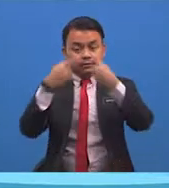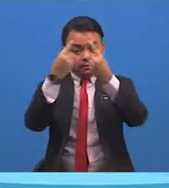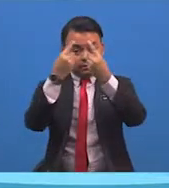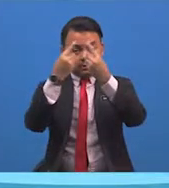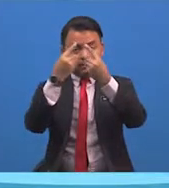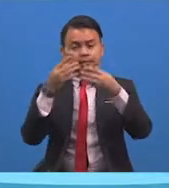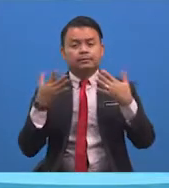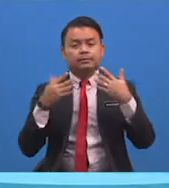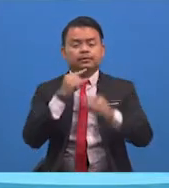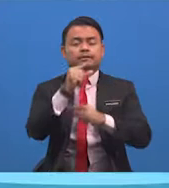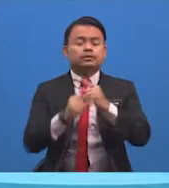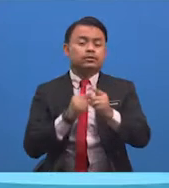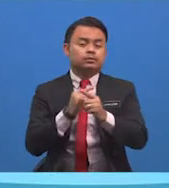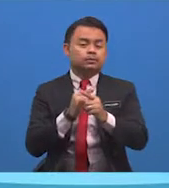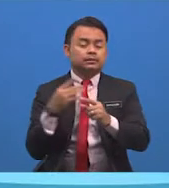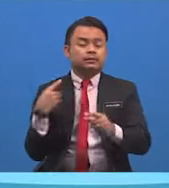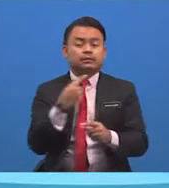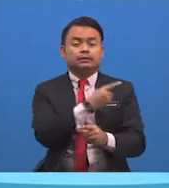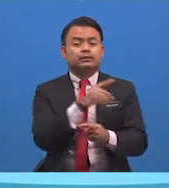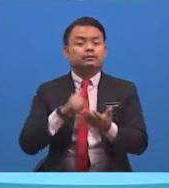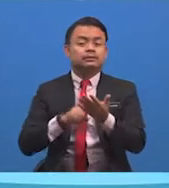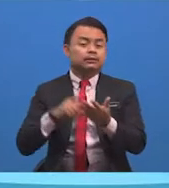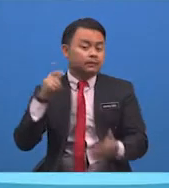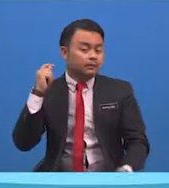yang kita bincangkan sebentar tadi?